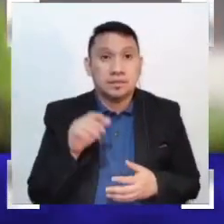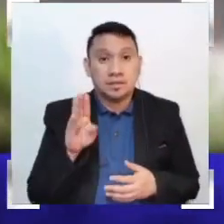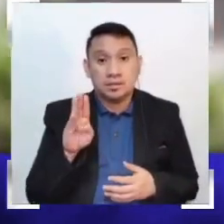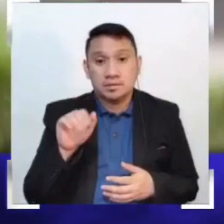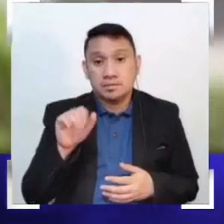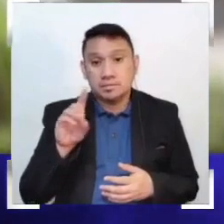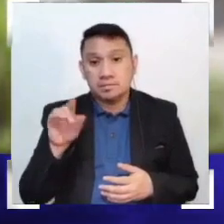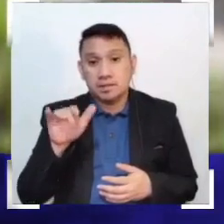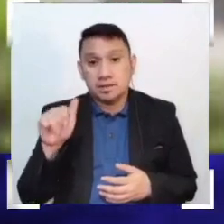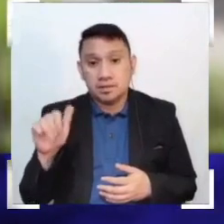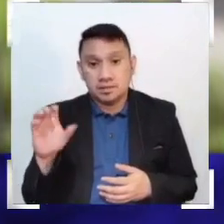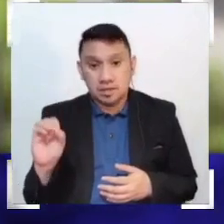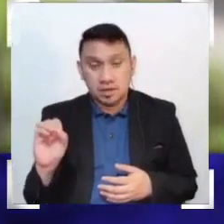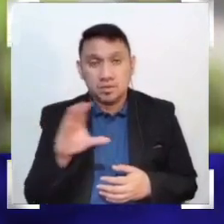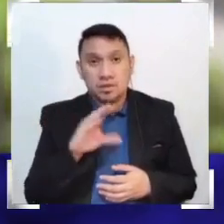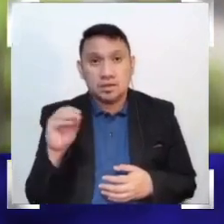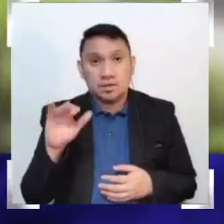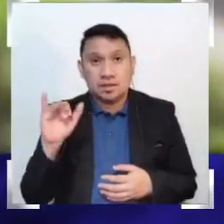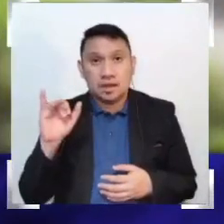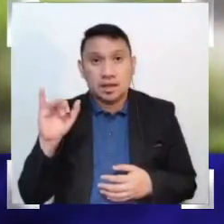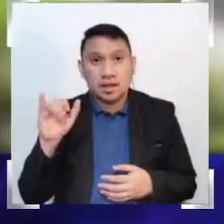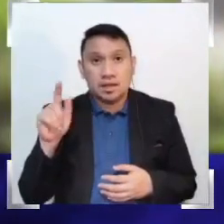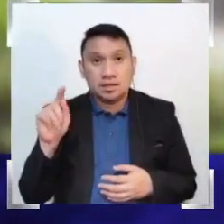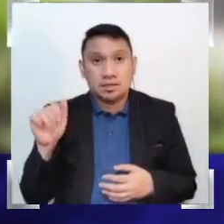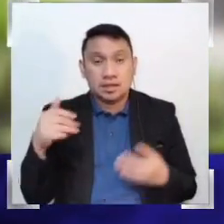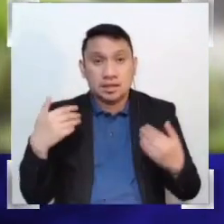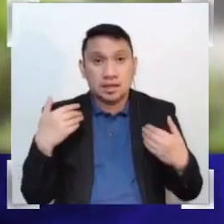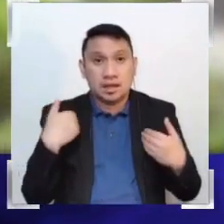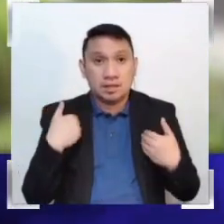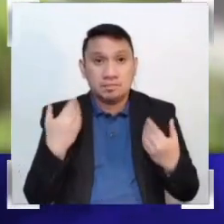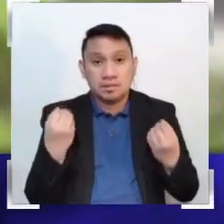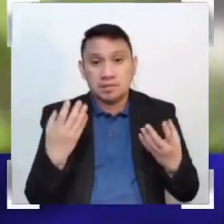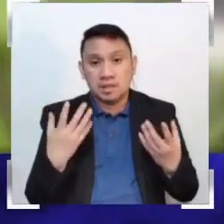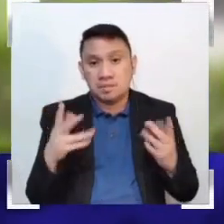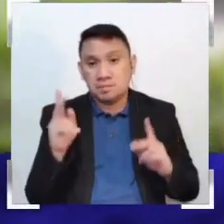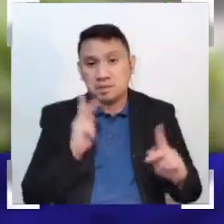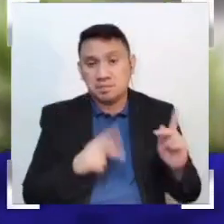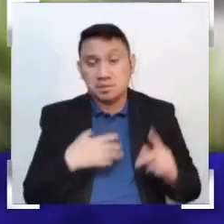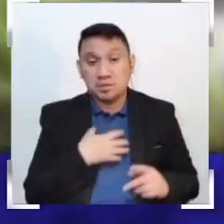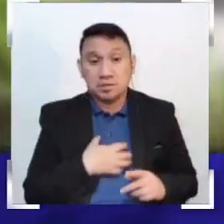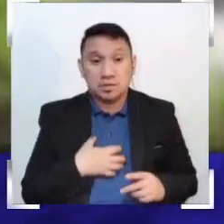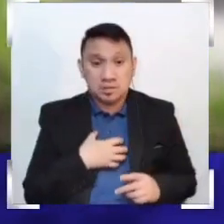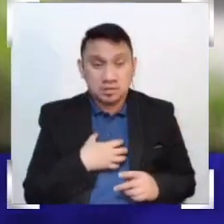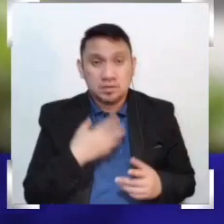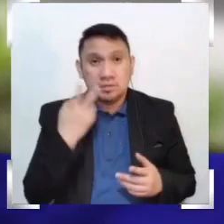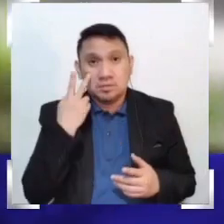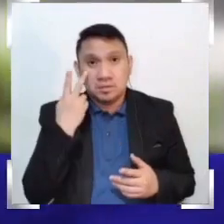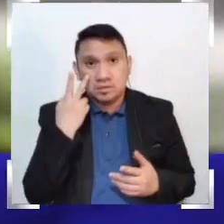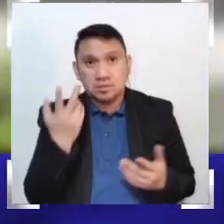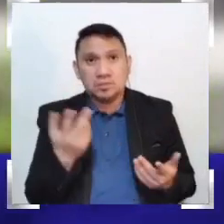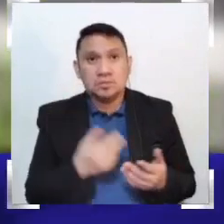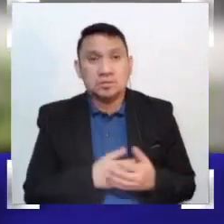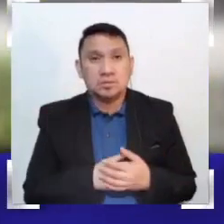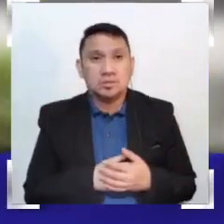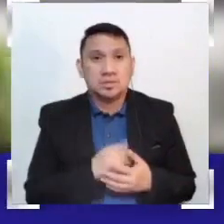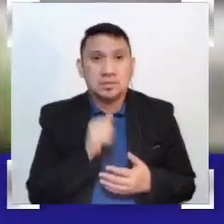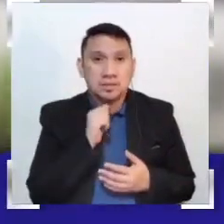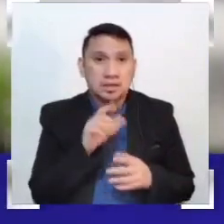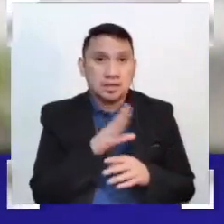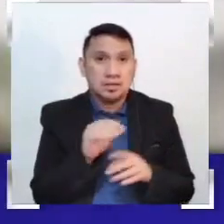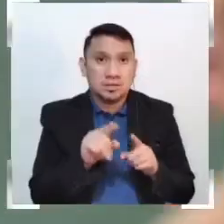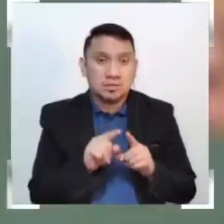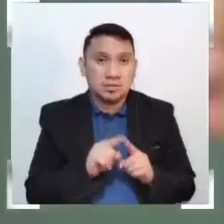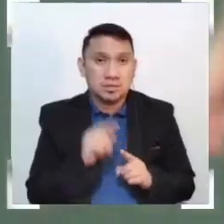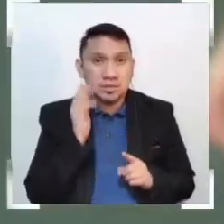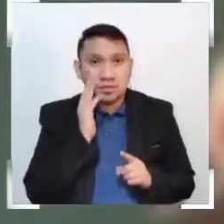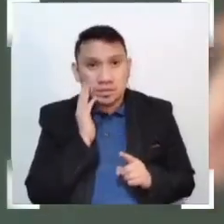po mapabalik dahil nga po marami na rin nagreklamo ang kababayan natin. Medyo masakit po sa mata at nakakahiya din po sa mga bisita